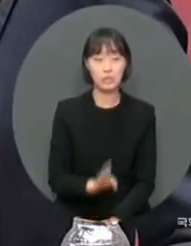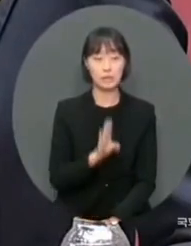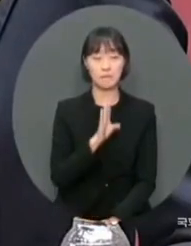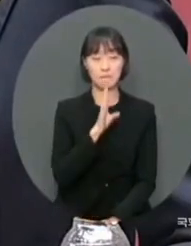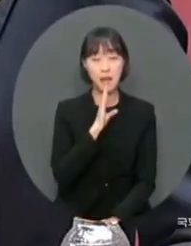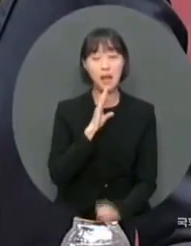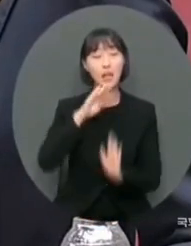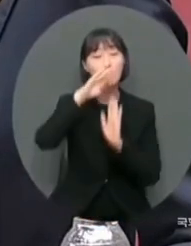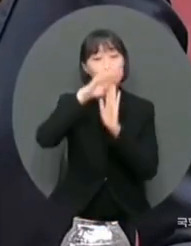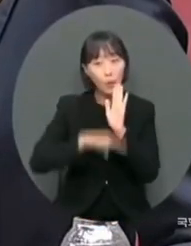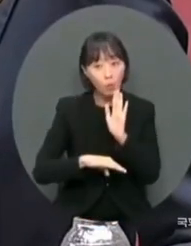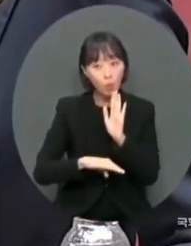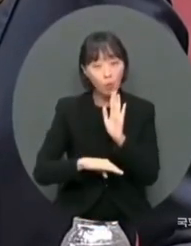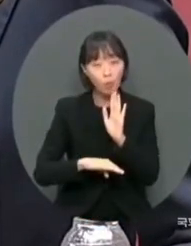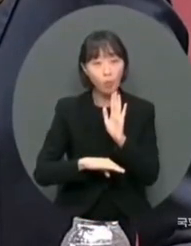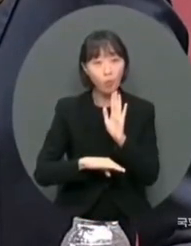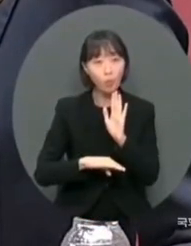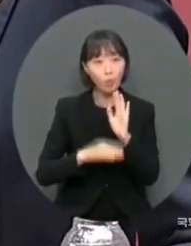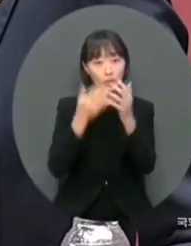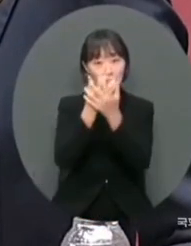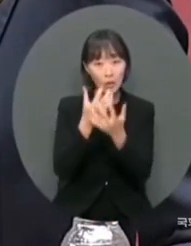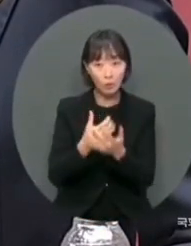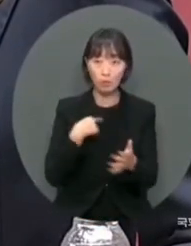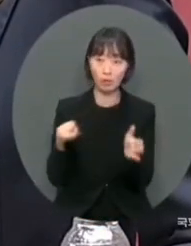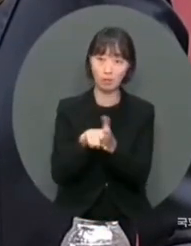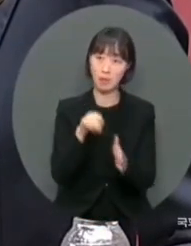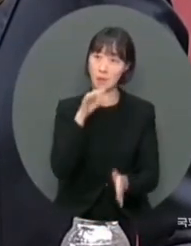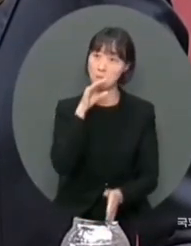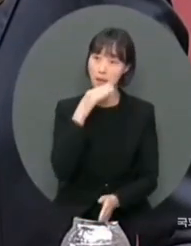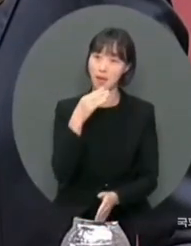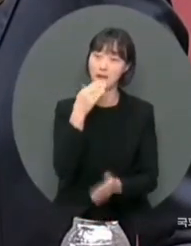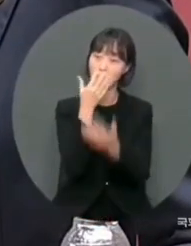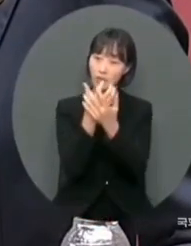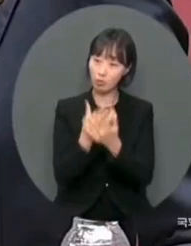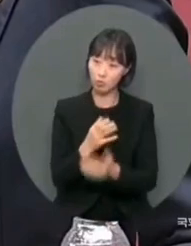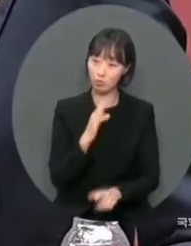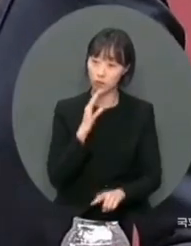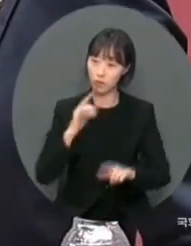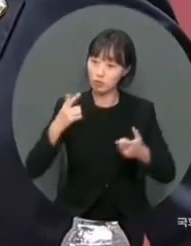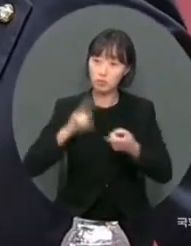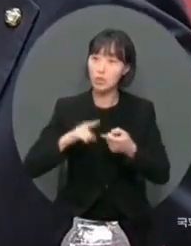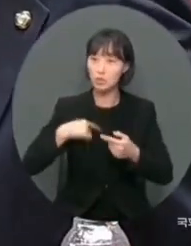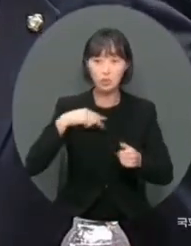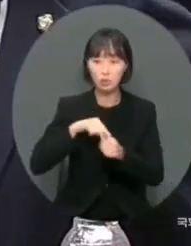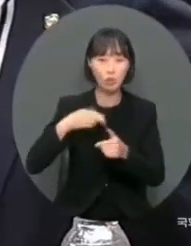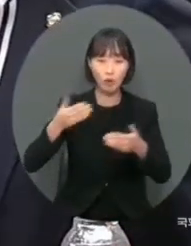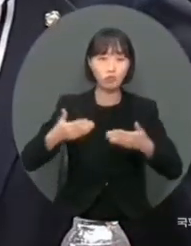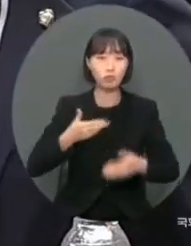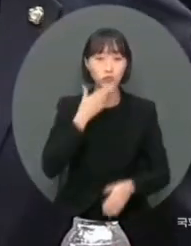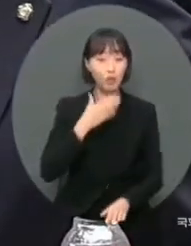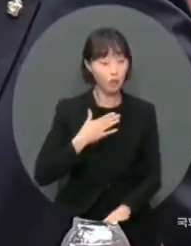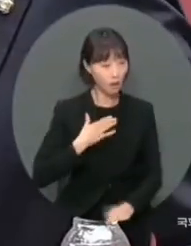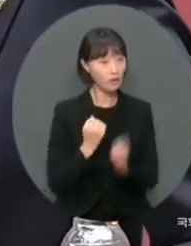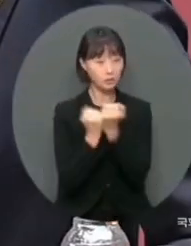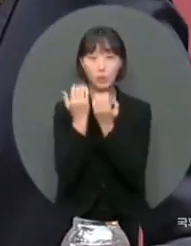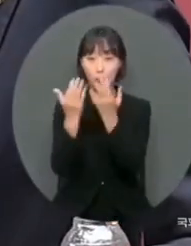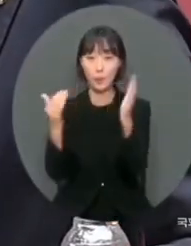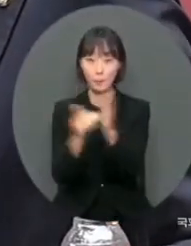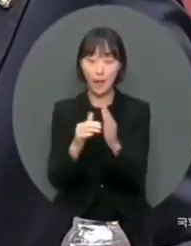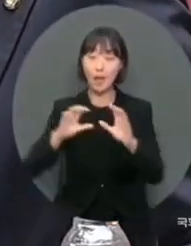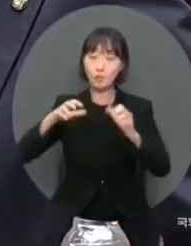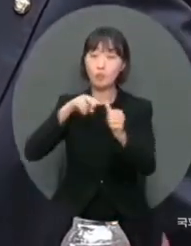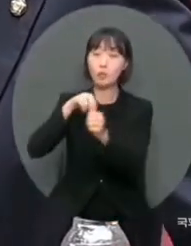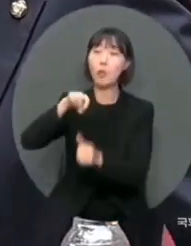진실한 그러한 문서로서의 서류인지에 대해서 저한테는 아무런 정보가 없습니다. 제가 지금 말씀드리지 않았습니까?